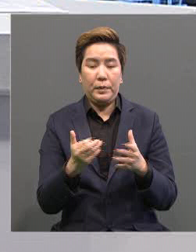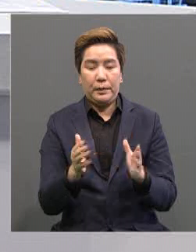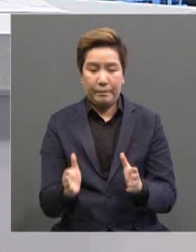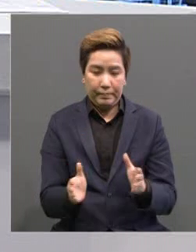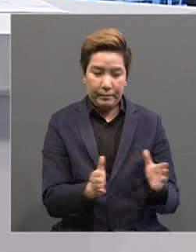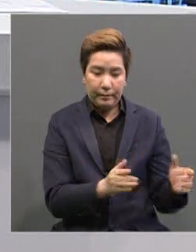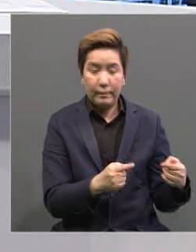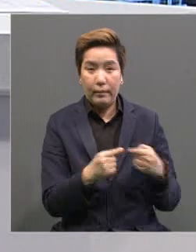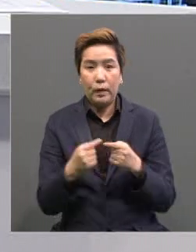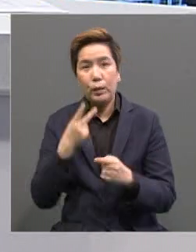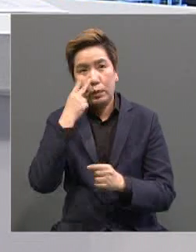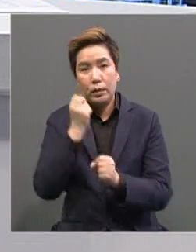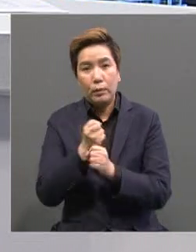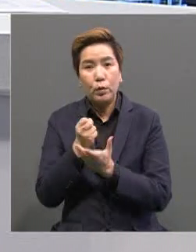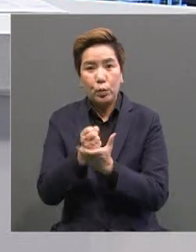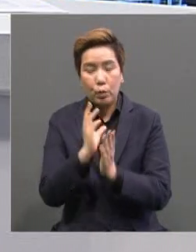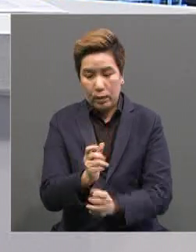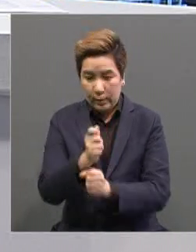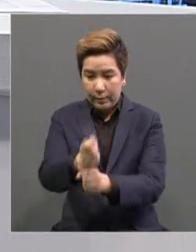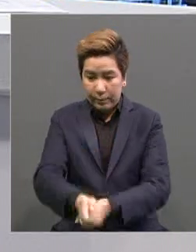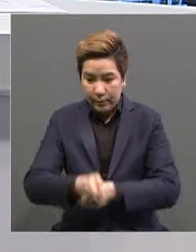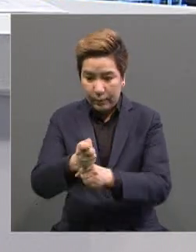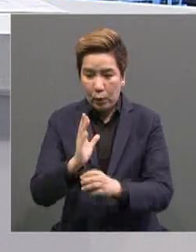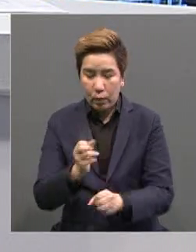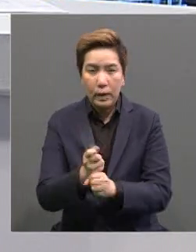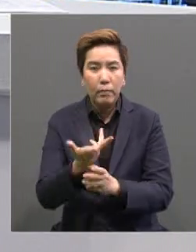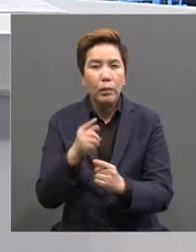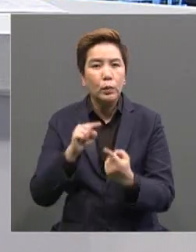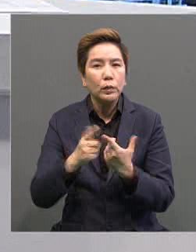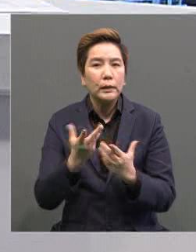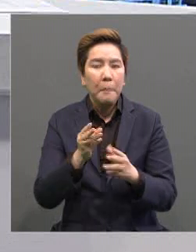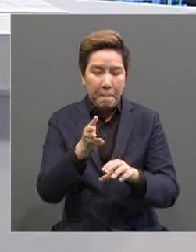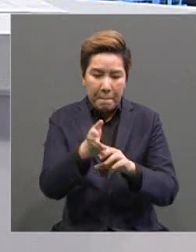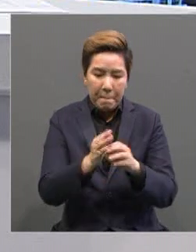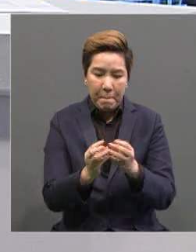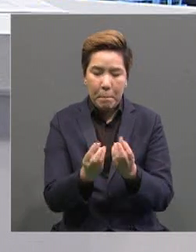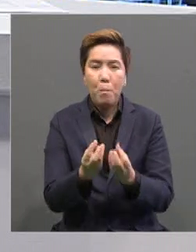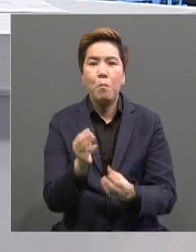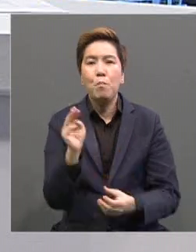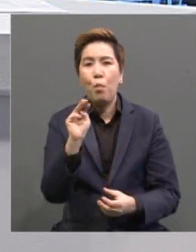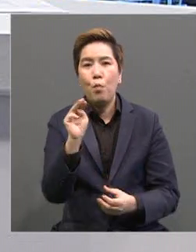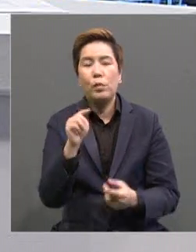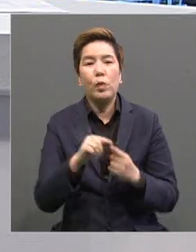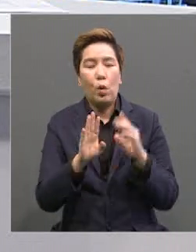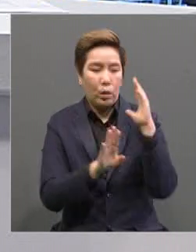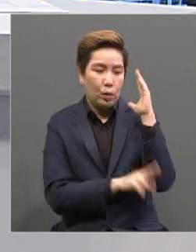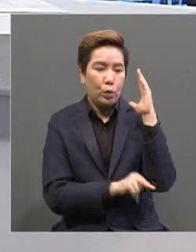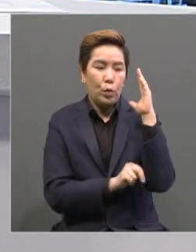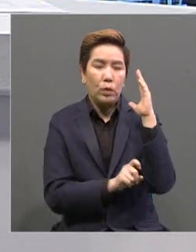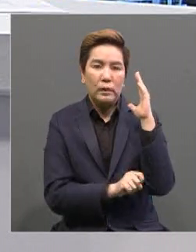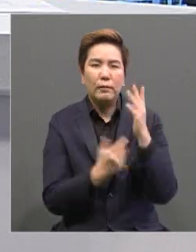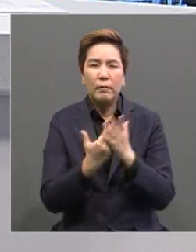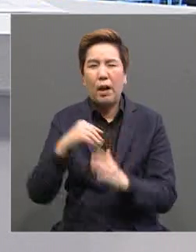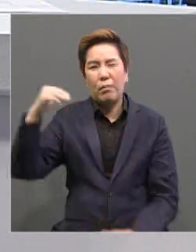ถัดไปค่ะคุณผู้ชมพาไปดูเรื่องของการช่วยเหลือเกษตรกรชาวสวนกันบ้างโดยเฉพาะชาวสวนมังคุดในพื้นที่จังหวัดนครศรีธรรมราชหลังจ